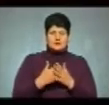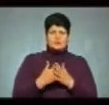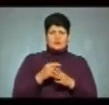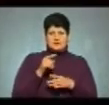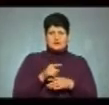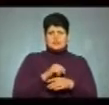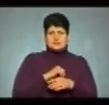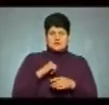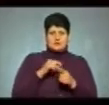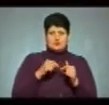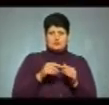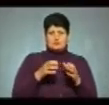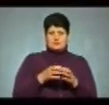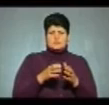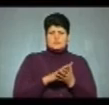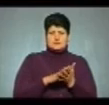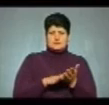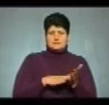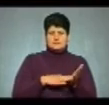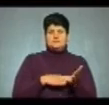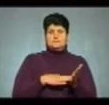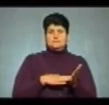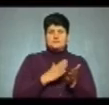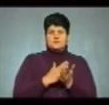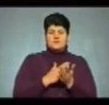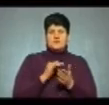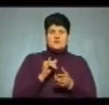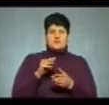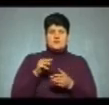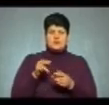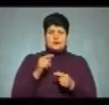вони самоорганізувалися, заяву написали, і на маючи ІТП, вже